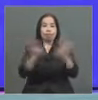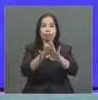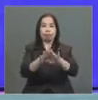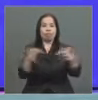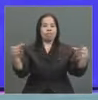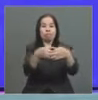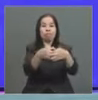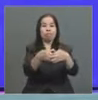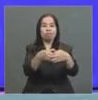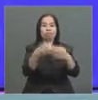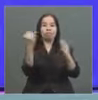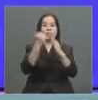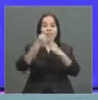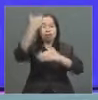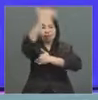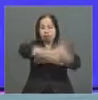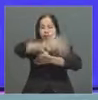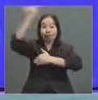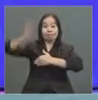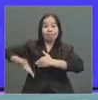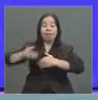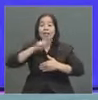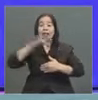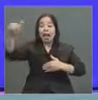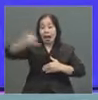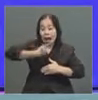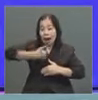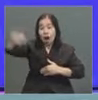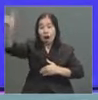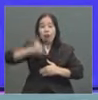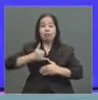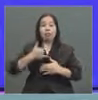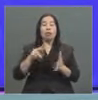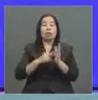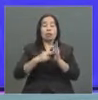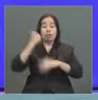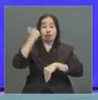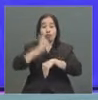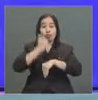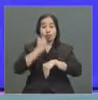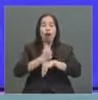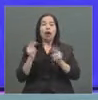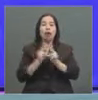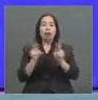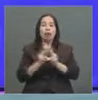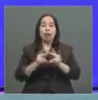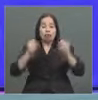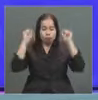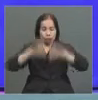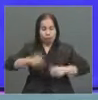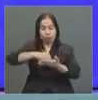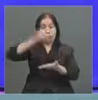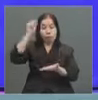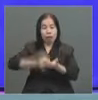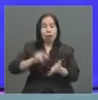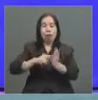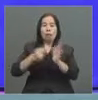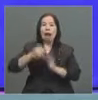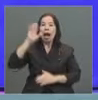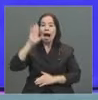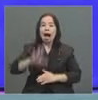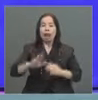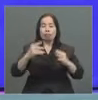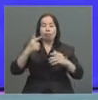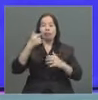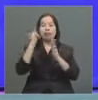ขอความร่วมมือไทยนั้นถ้าท่านเข้าหรือออกจังผู้ว่าโดยคณะกรรมการเห็นชอบกันแล้วว่าไม่ให้ออกไม่ให้เข้าท่านก็จะผิ